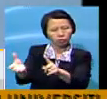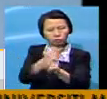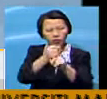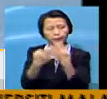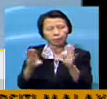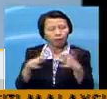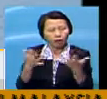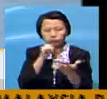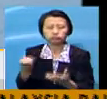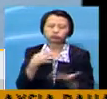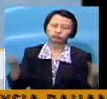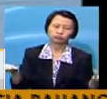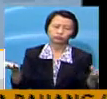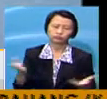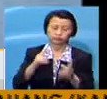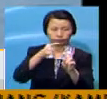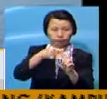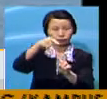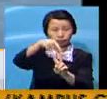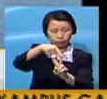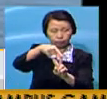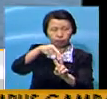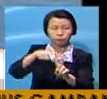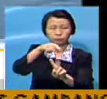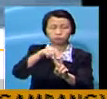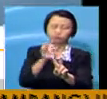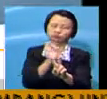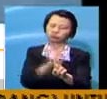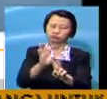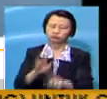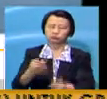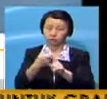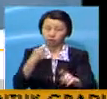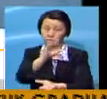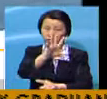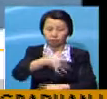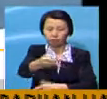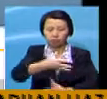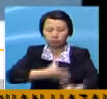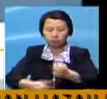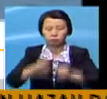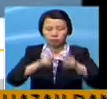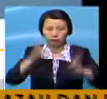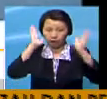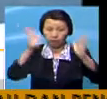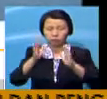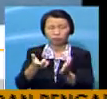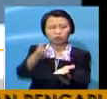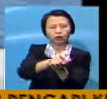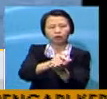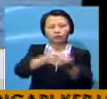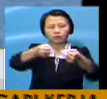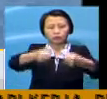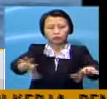dibebaskan tayuddin anjud dan Abdul Rahim sumas merupakan antara lima nelayan rakyat tempatan Yang dilaporkan